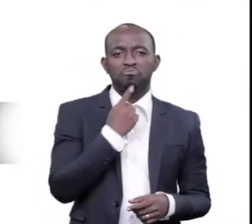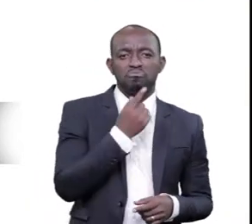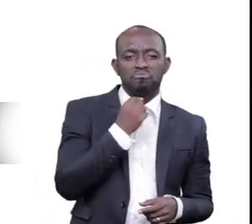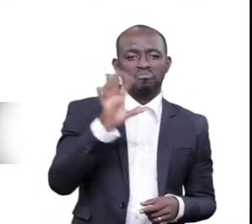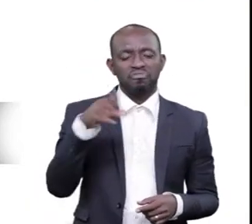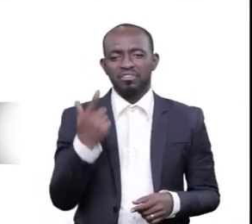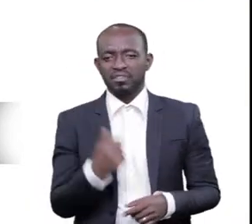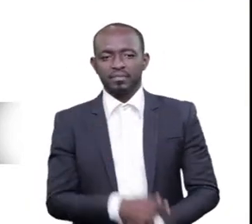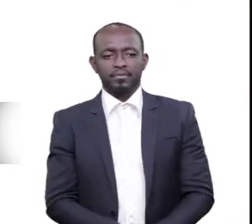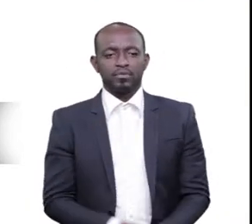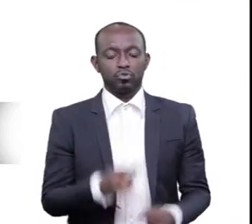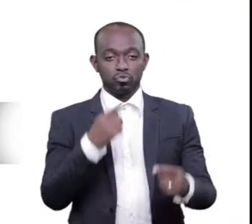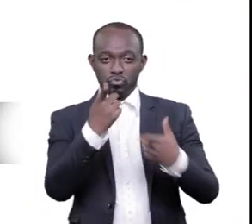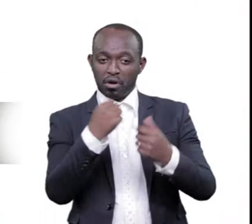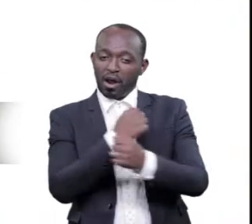twarakundanye